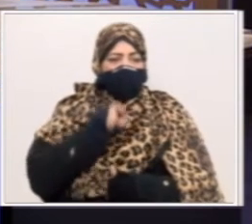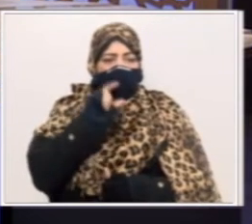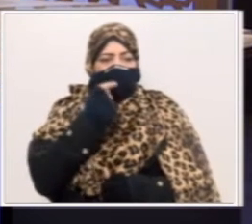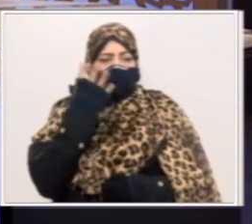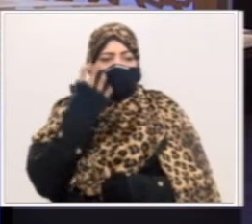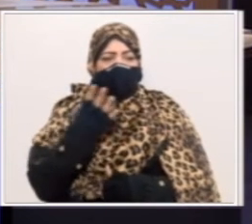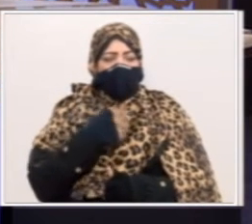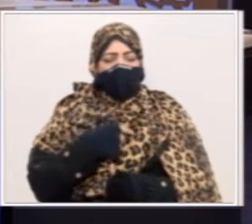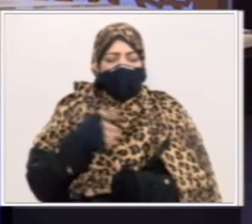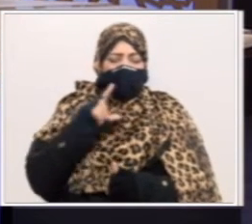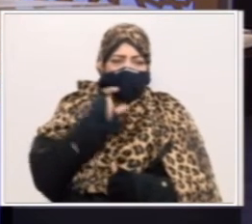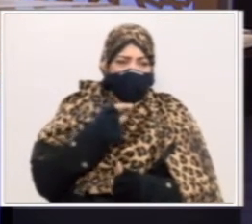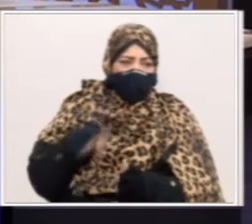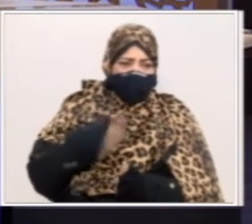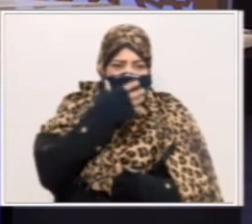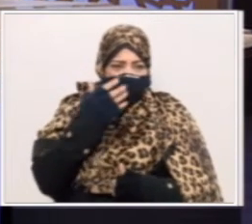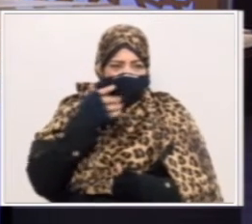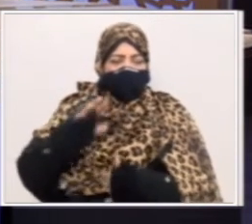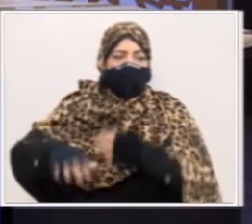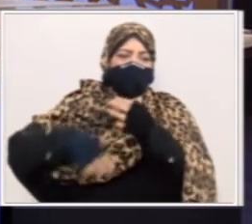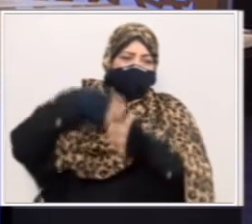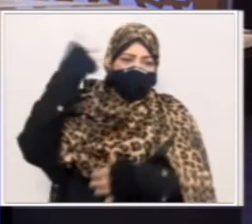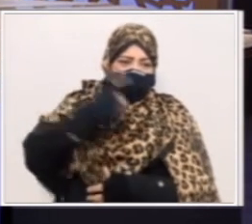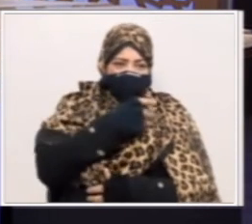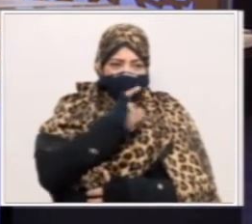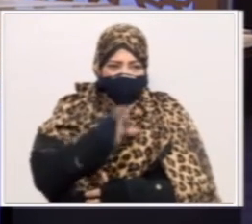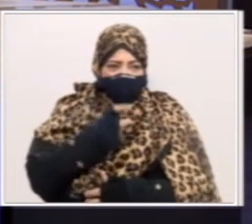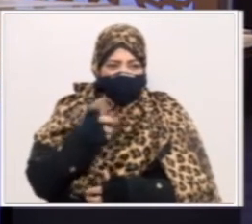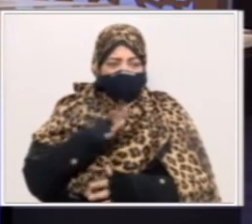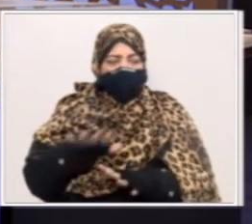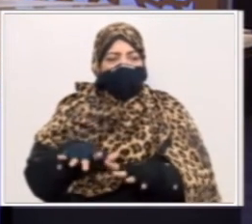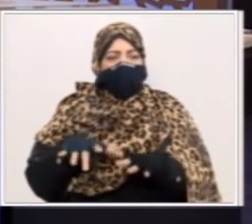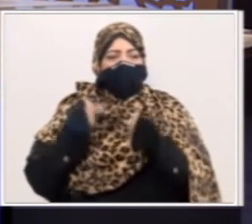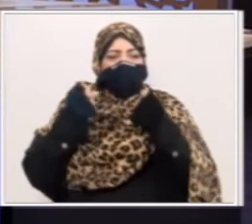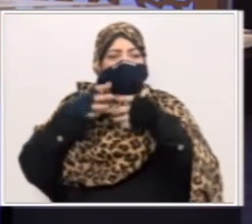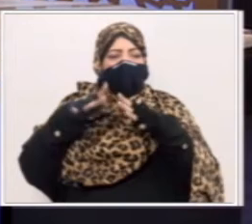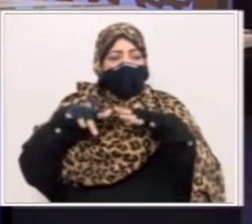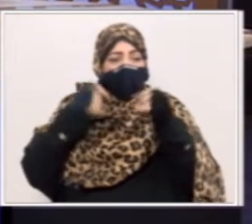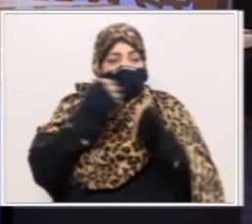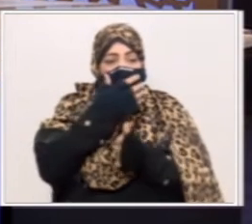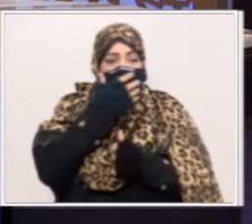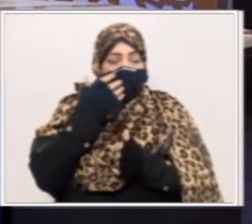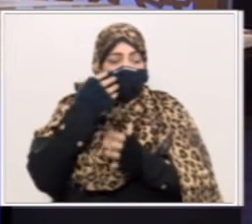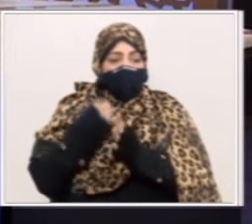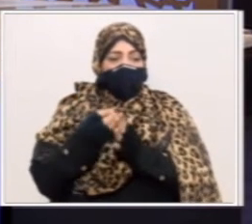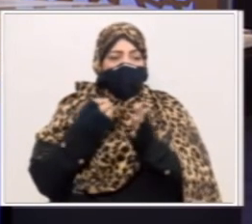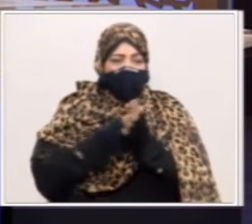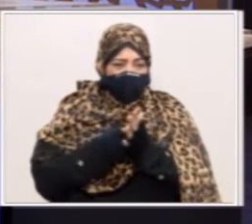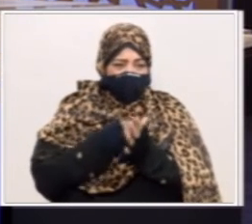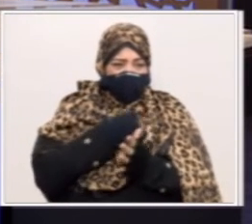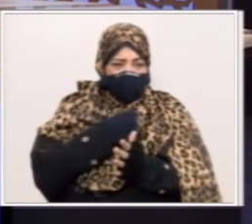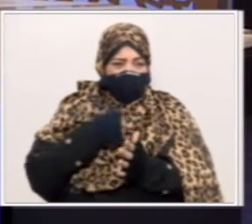فمن يعني من تلب من منعه الطبيب من الصوم مدة حياته فهذا ينتقل إلى الفدية. من